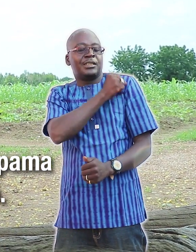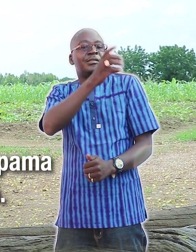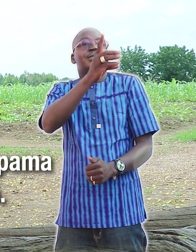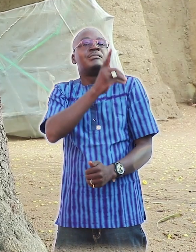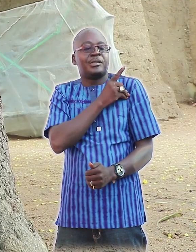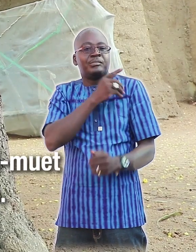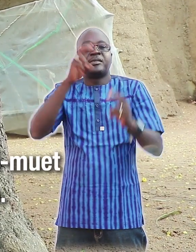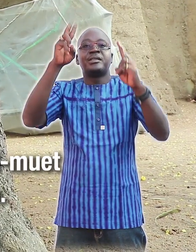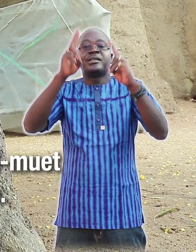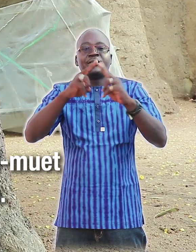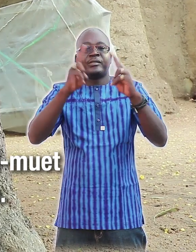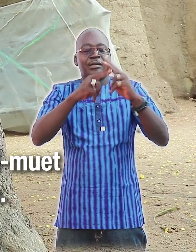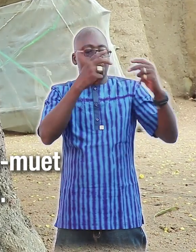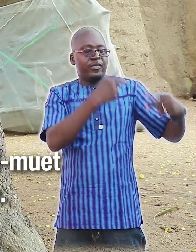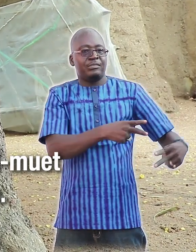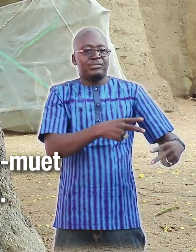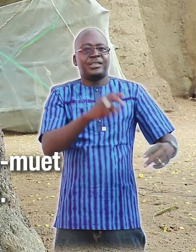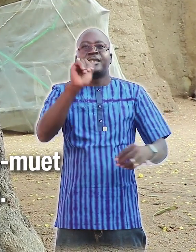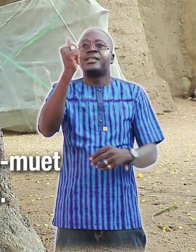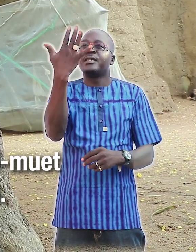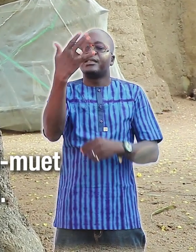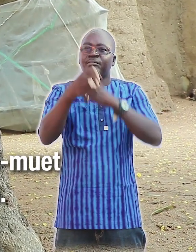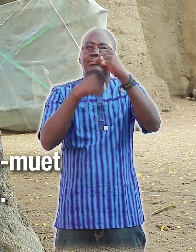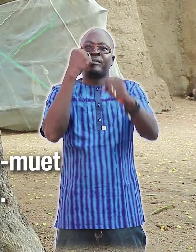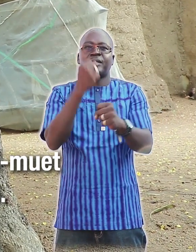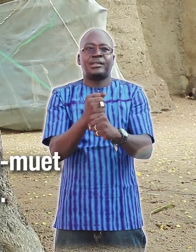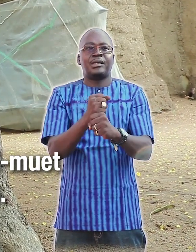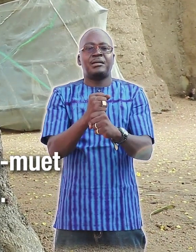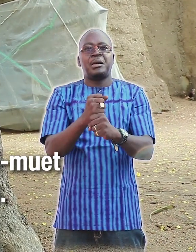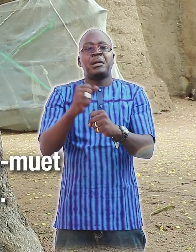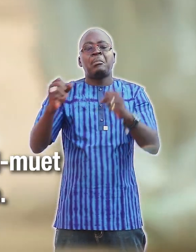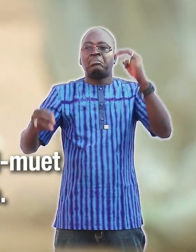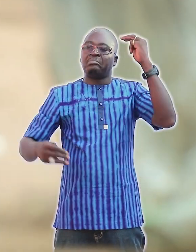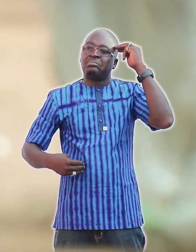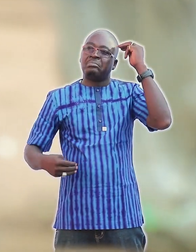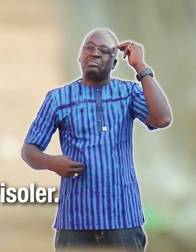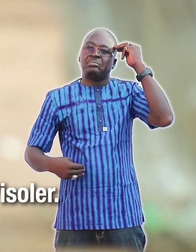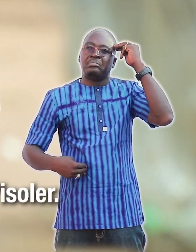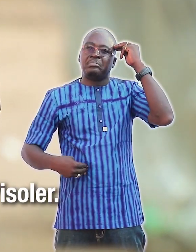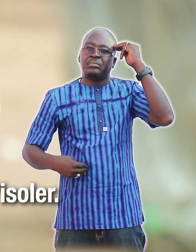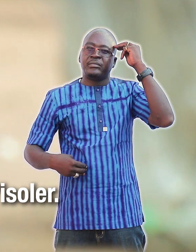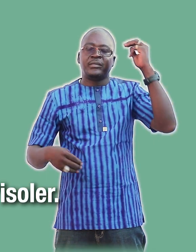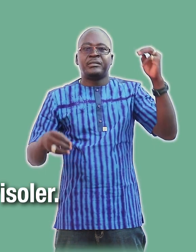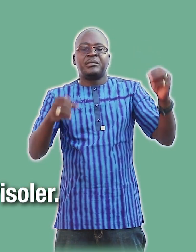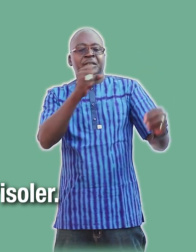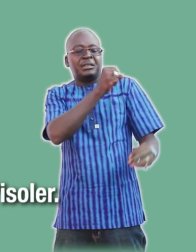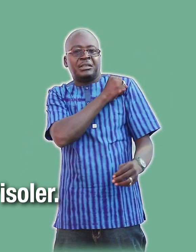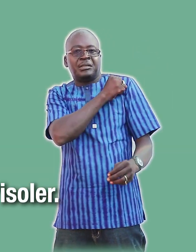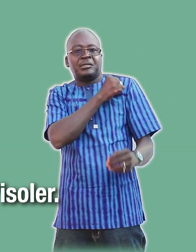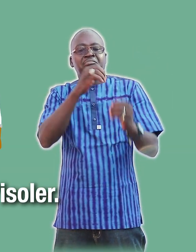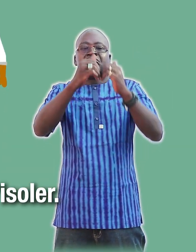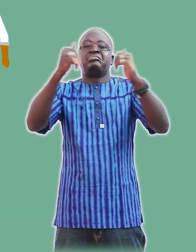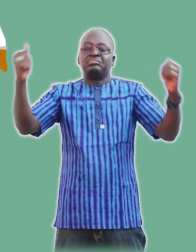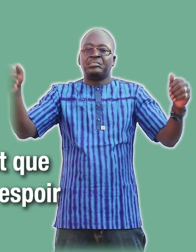village de Nobéré. Il a 15 ans et est devenu sourd-muet à la suite de la méningite. Seydou était aussi obligé de